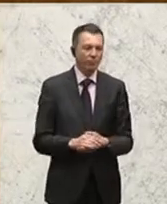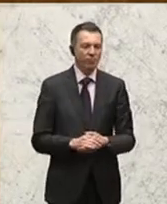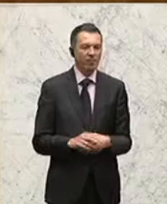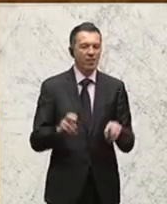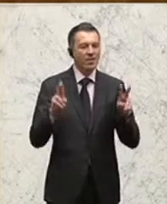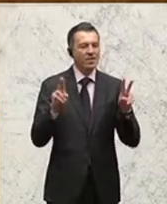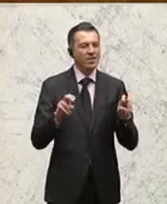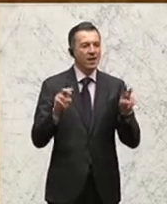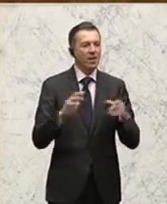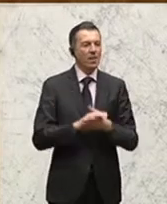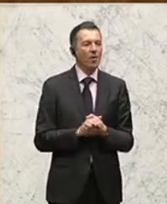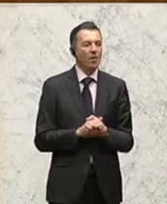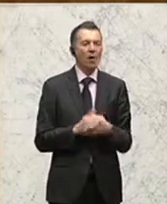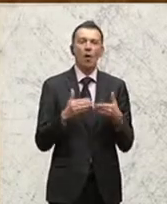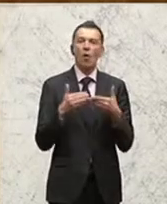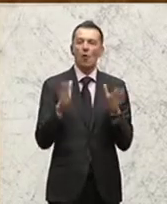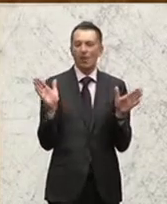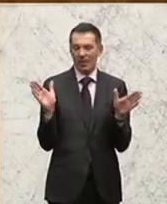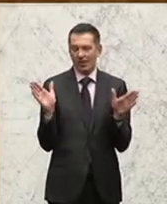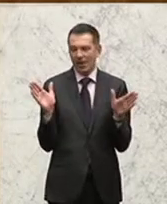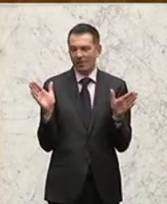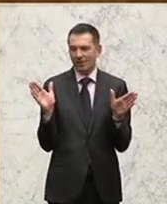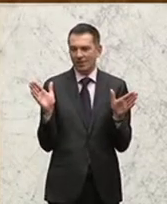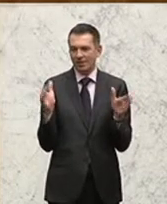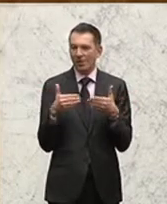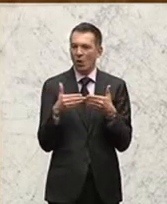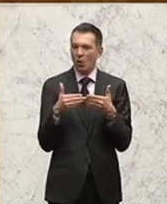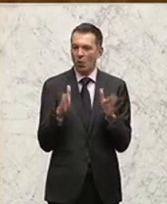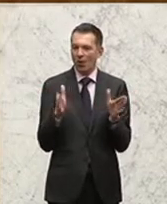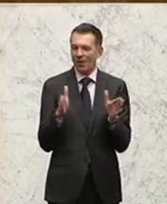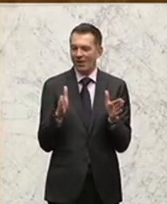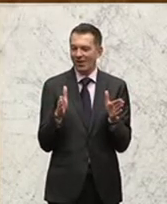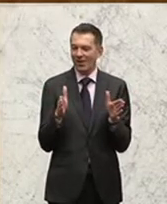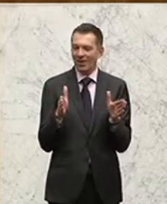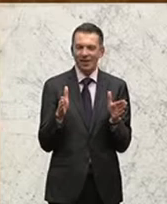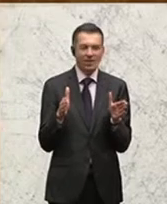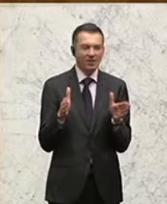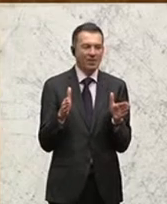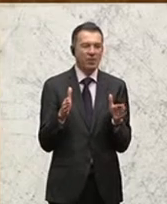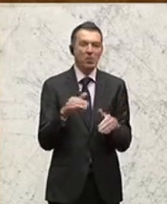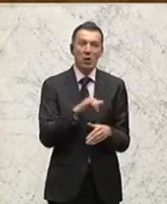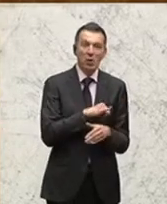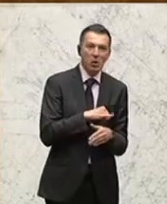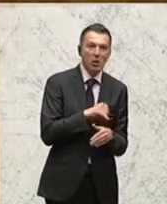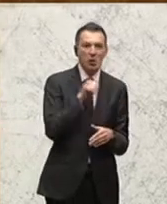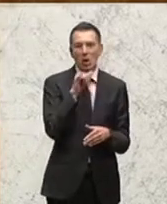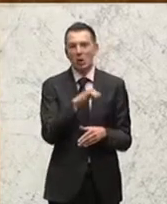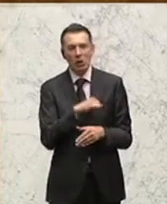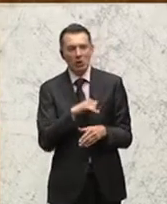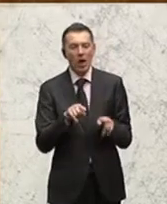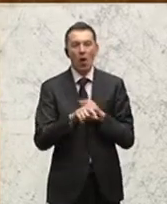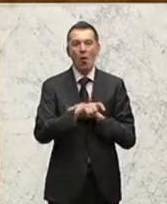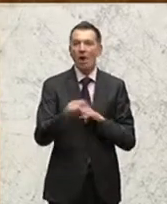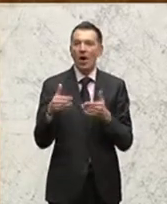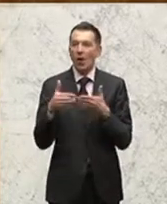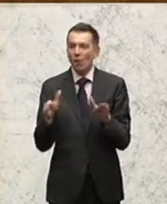das Thema natürlich, dass in der Öffentlichkeit, in der Interessierten, auch in der Uninteressierten, auch in der Fachöffentlichkeit